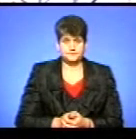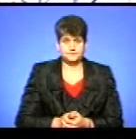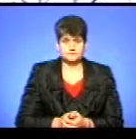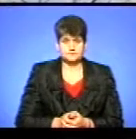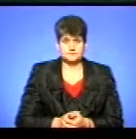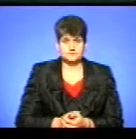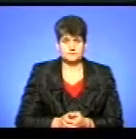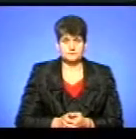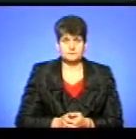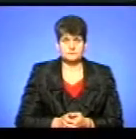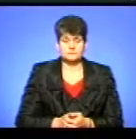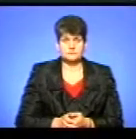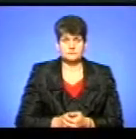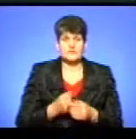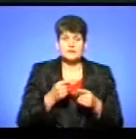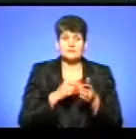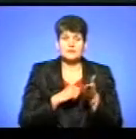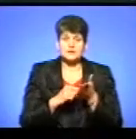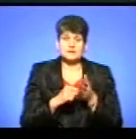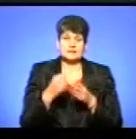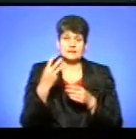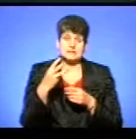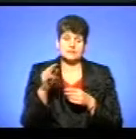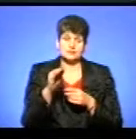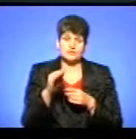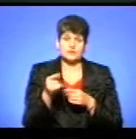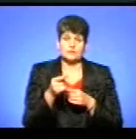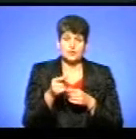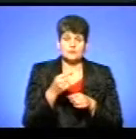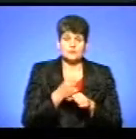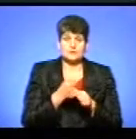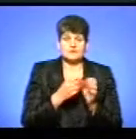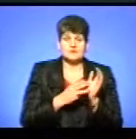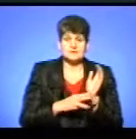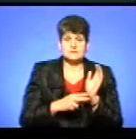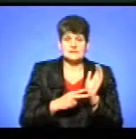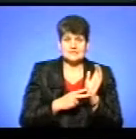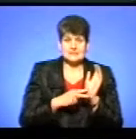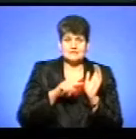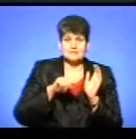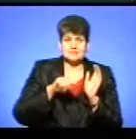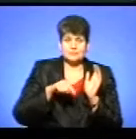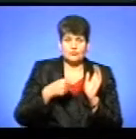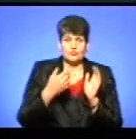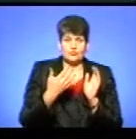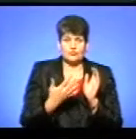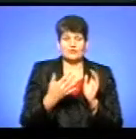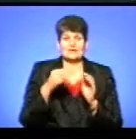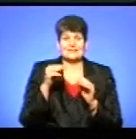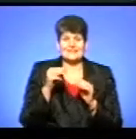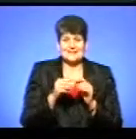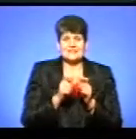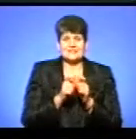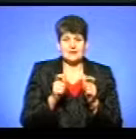Новини. Зазначу, станом на 30 жовтня у Тернополі виробили 87,5 тисяч карток тернополянина і